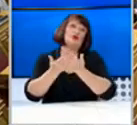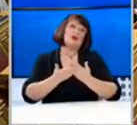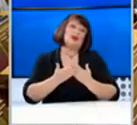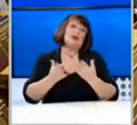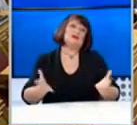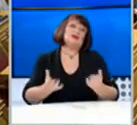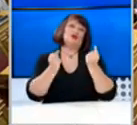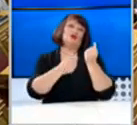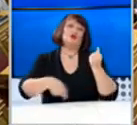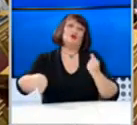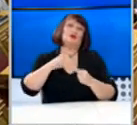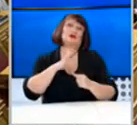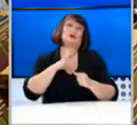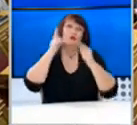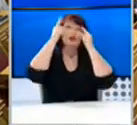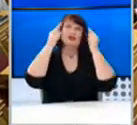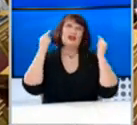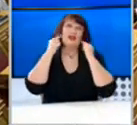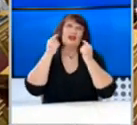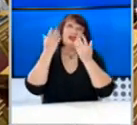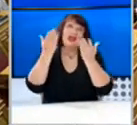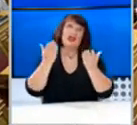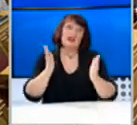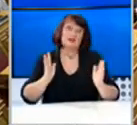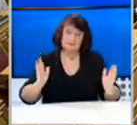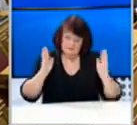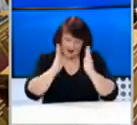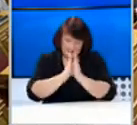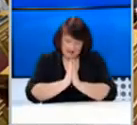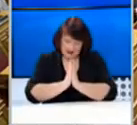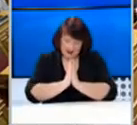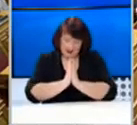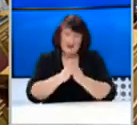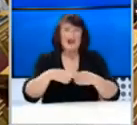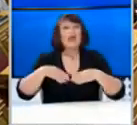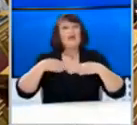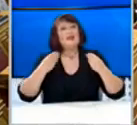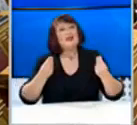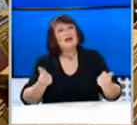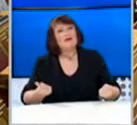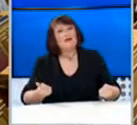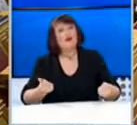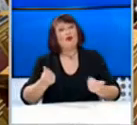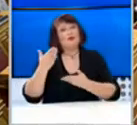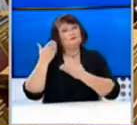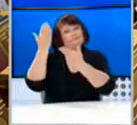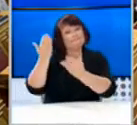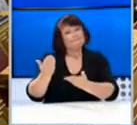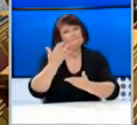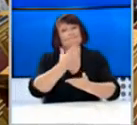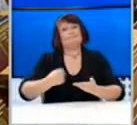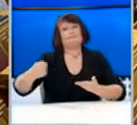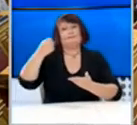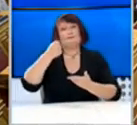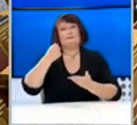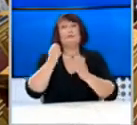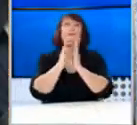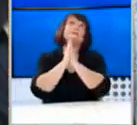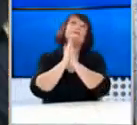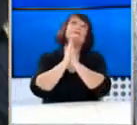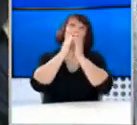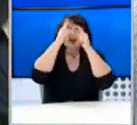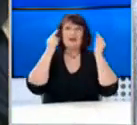σώσον ημάς. Αμήν. Διευχών του Αγίου Δεσπότου ημών, Κύριε Ιησού Χριστέ ο